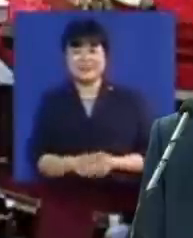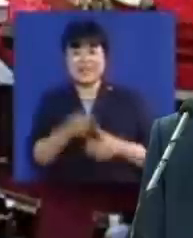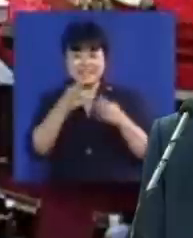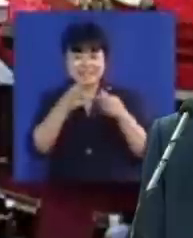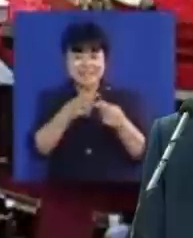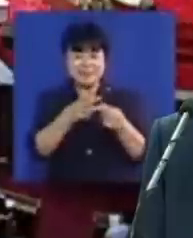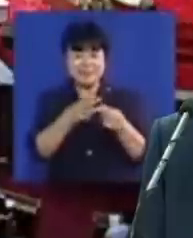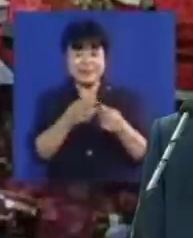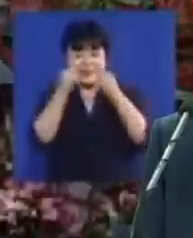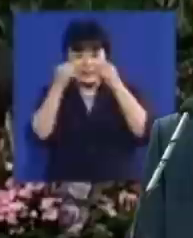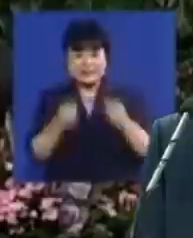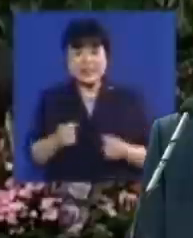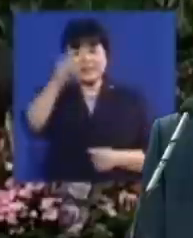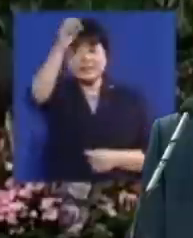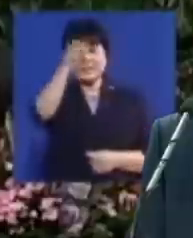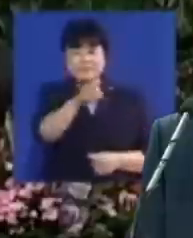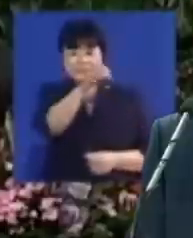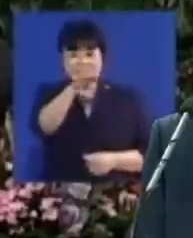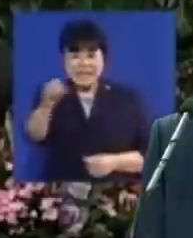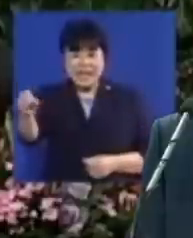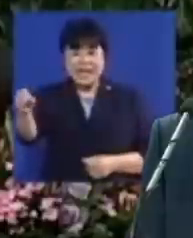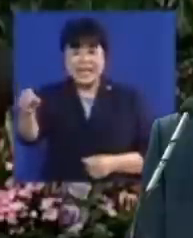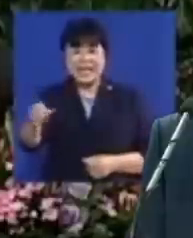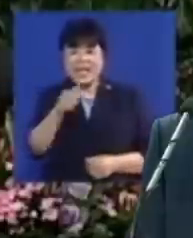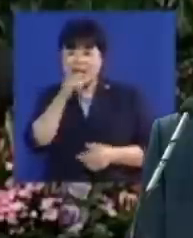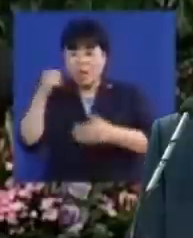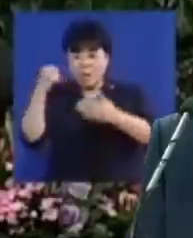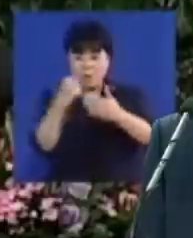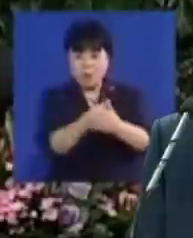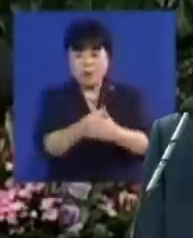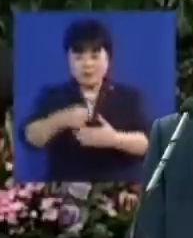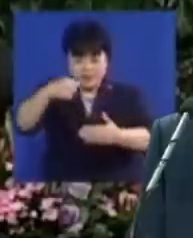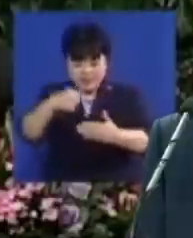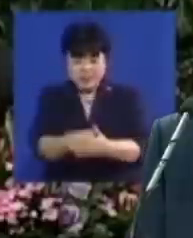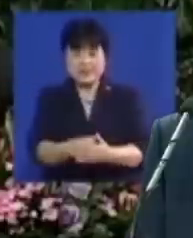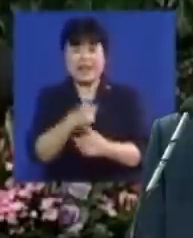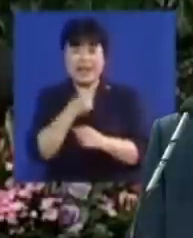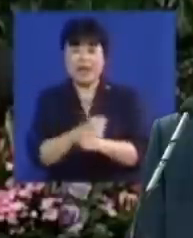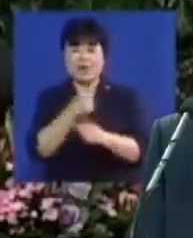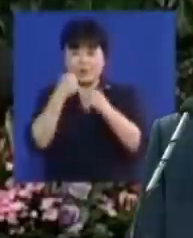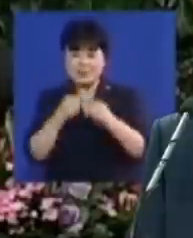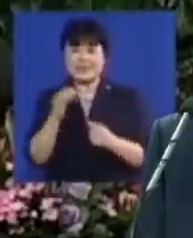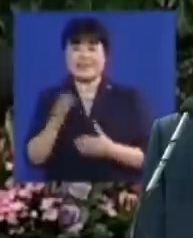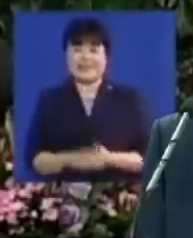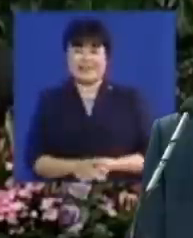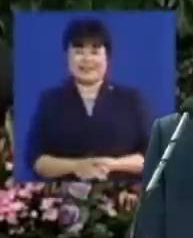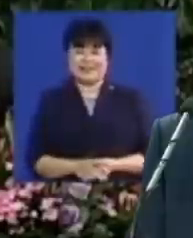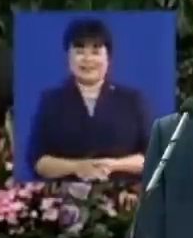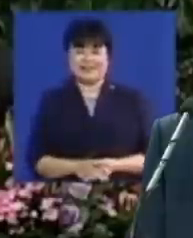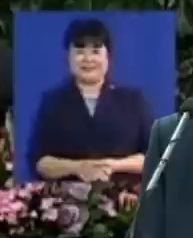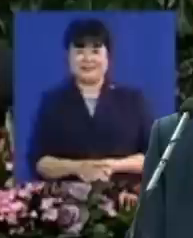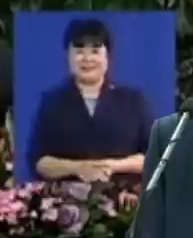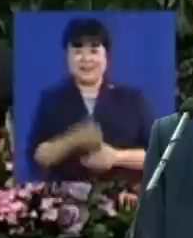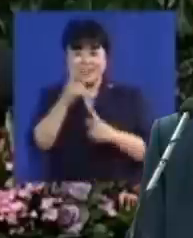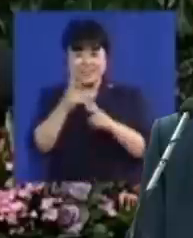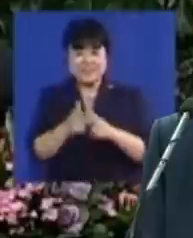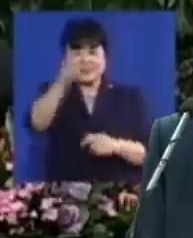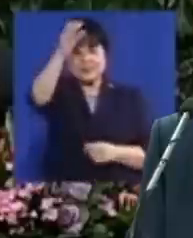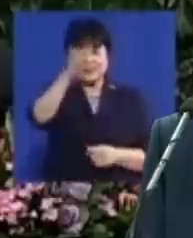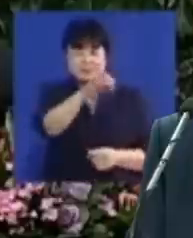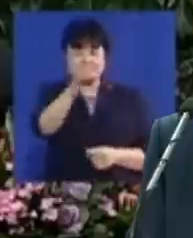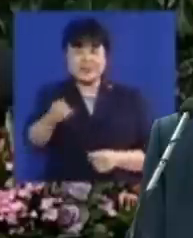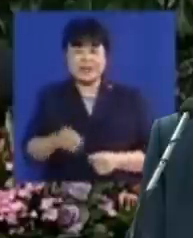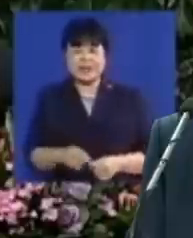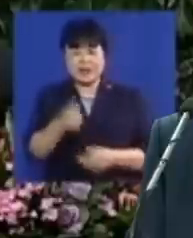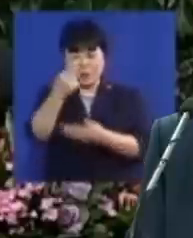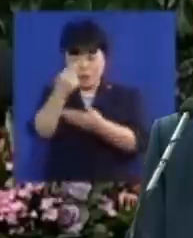셋째로 삶을 십자가에 못 박아버리는 결단을 하고 살아야 되는 것입니다. 여러분의 삶을 예수님의 십자가를 마음에